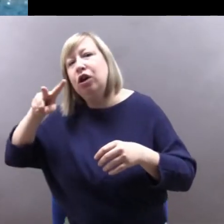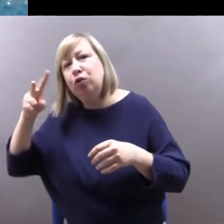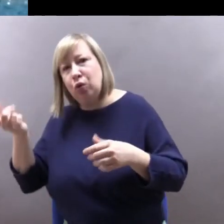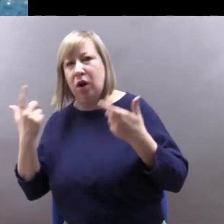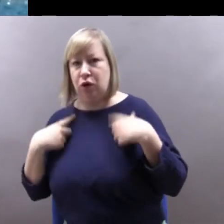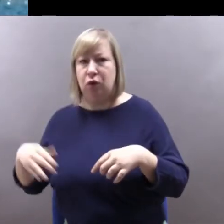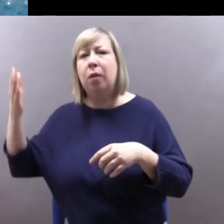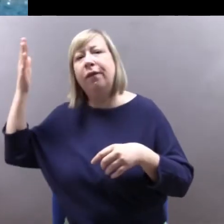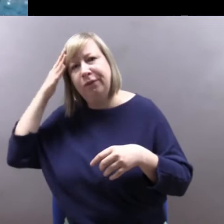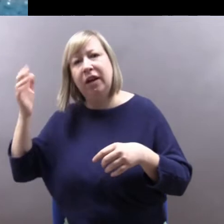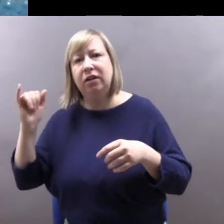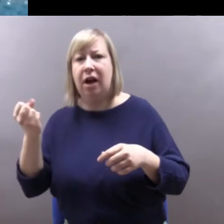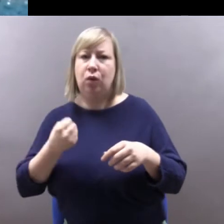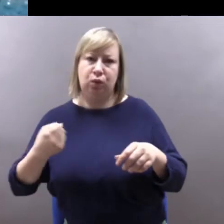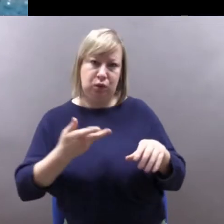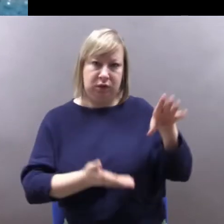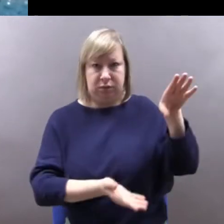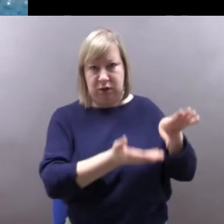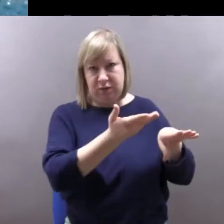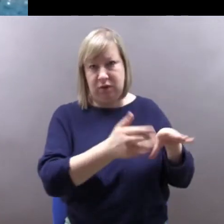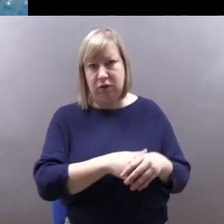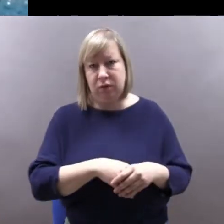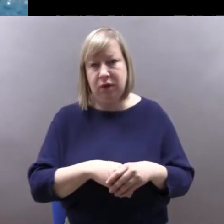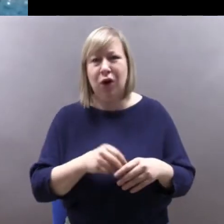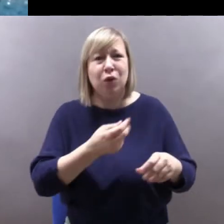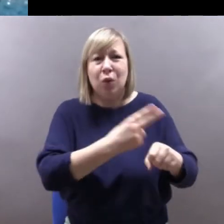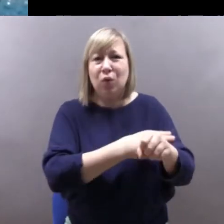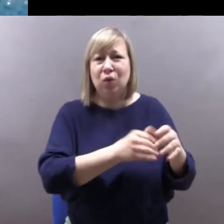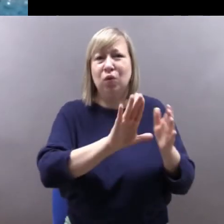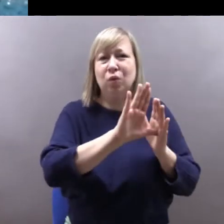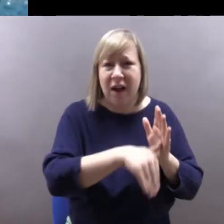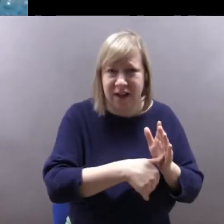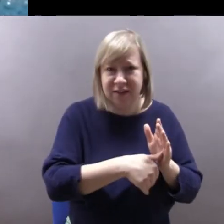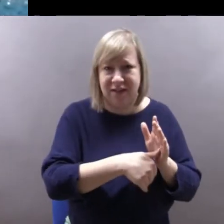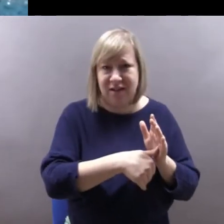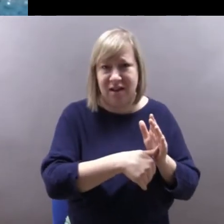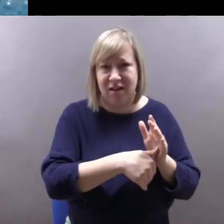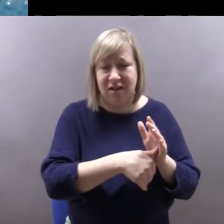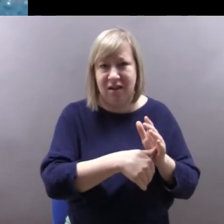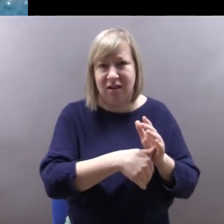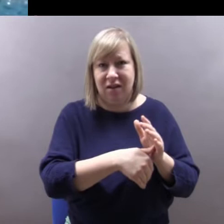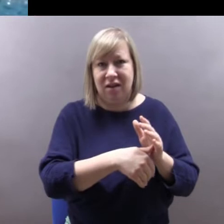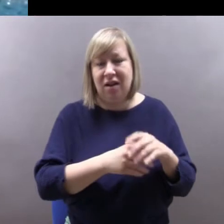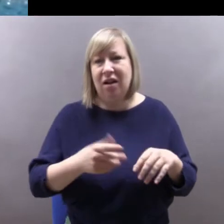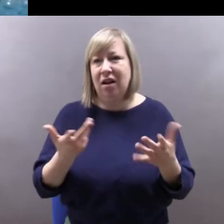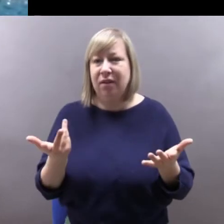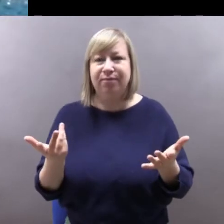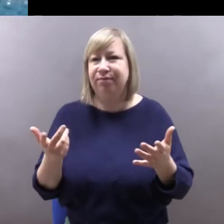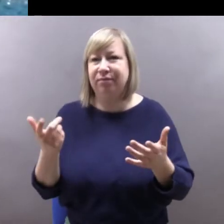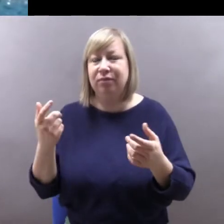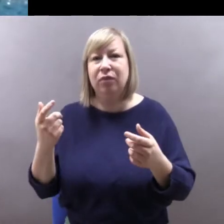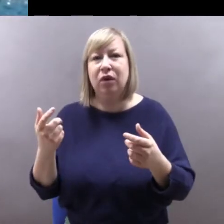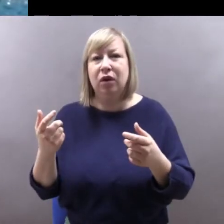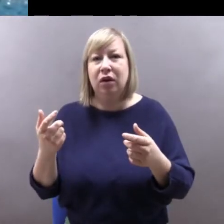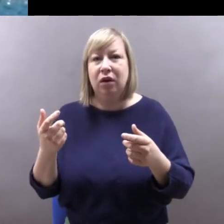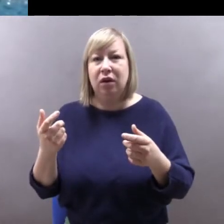czasie, kiedy osoby, petenci przychodzą do urzędu, to jest urząd miasta, tak? Powinny się